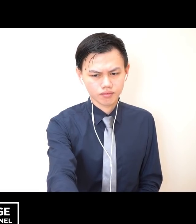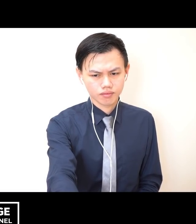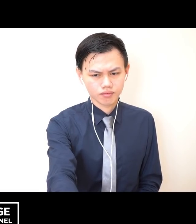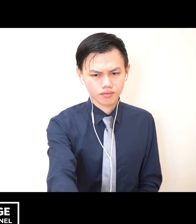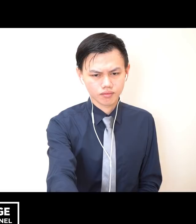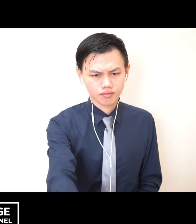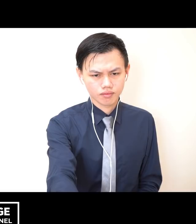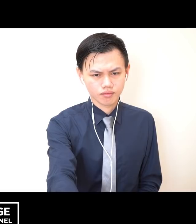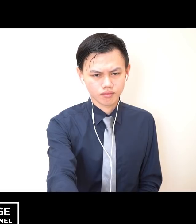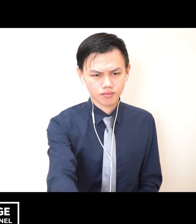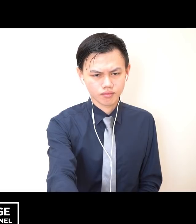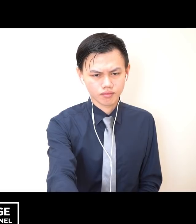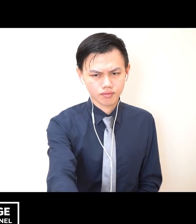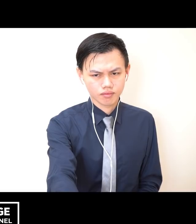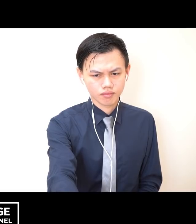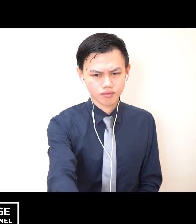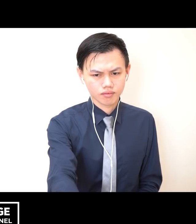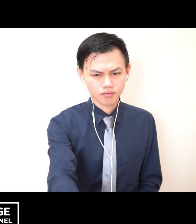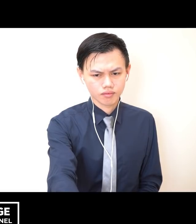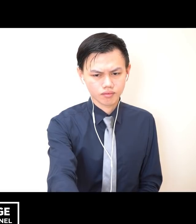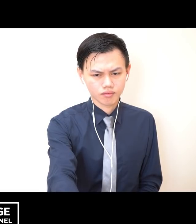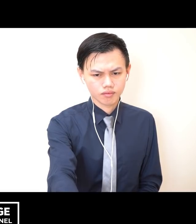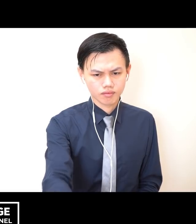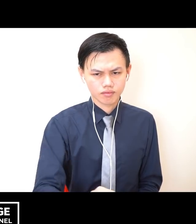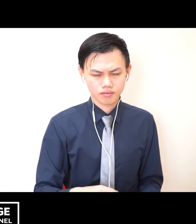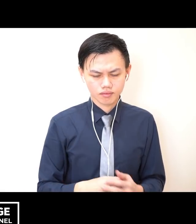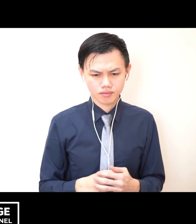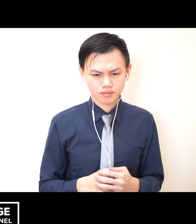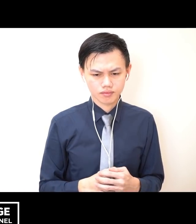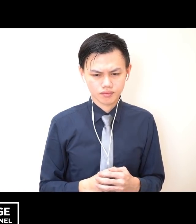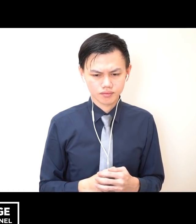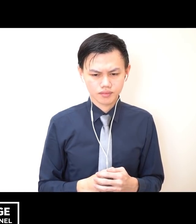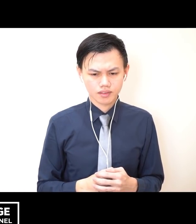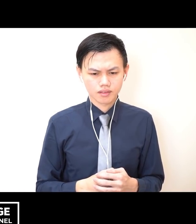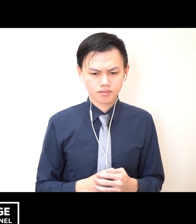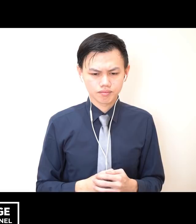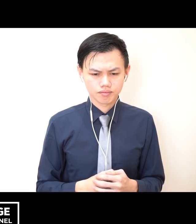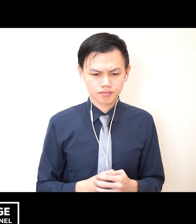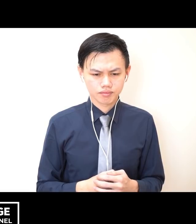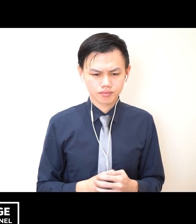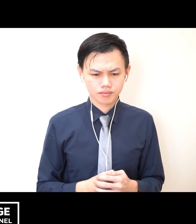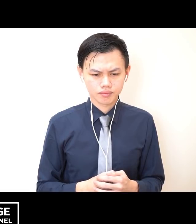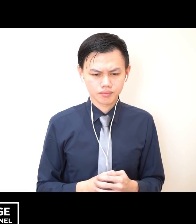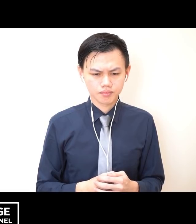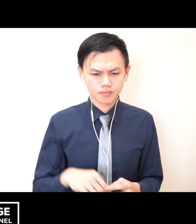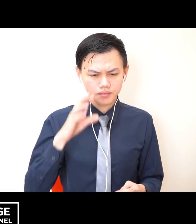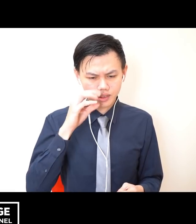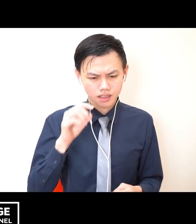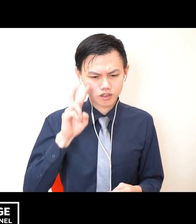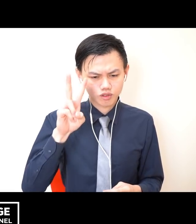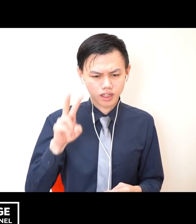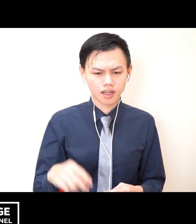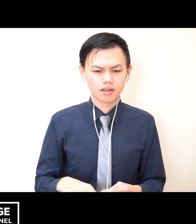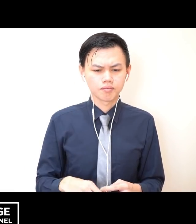berita tersebut mengatakan 2 hari kemudian pada tanggal 22 Maret Suzanne Hoylards meninggal